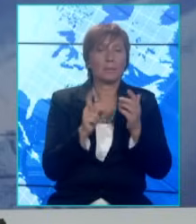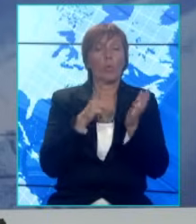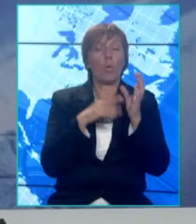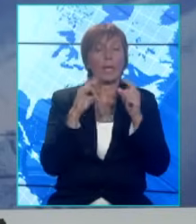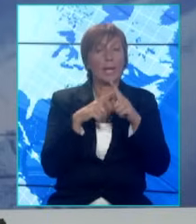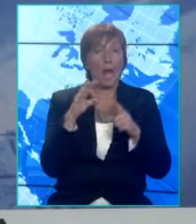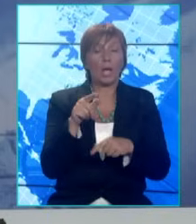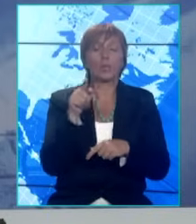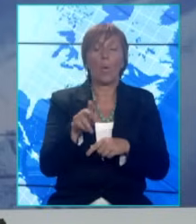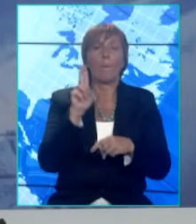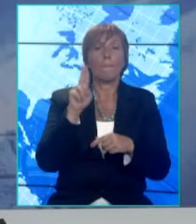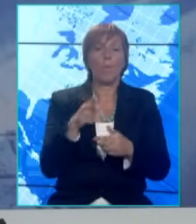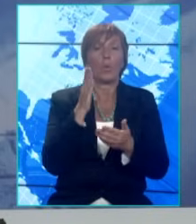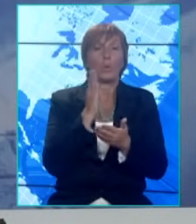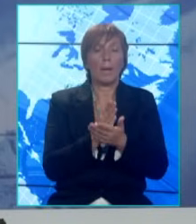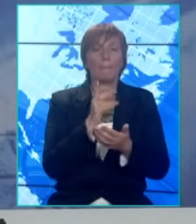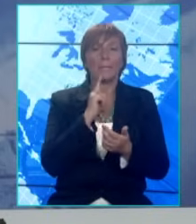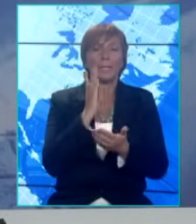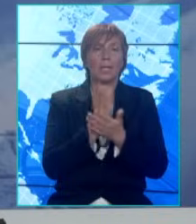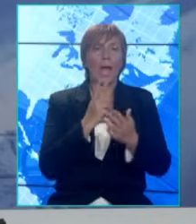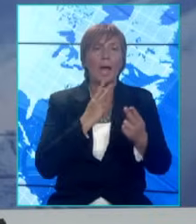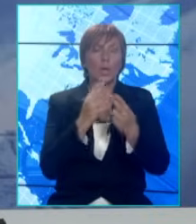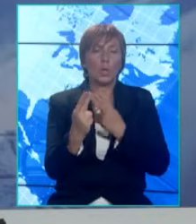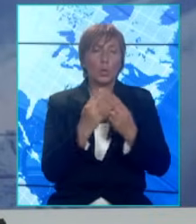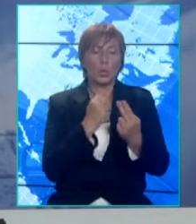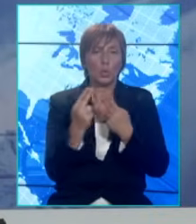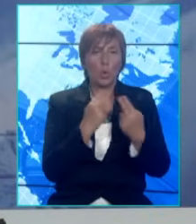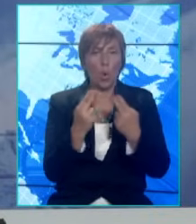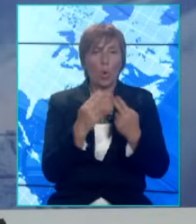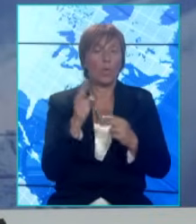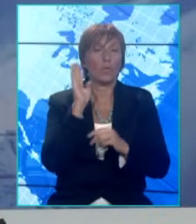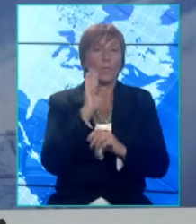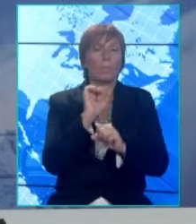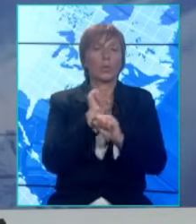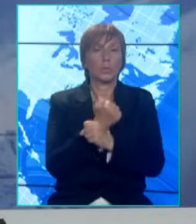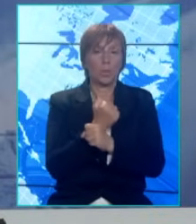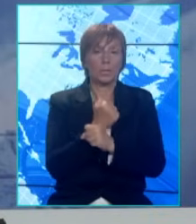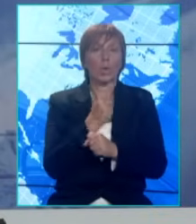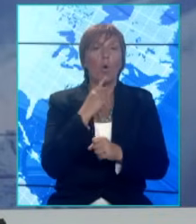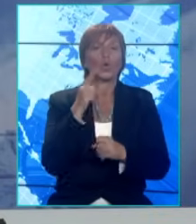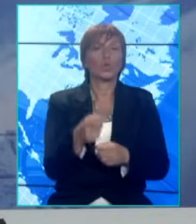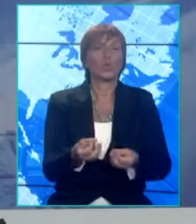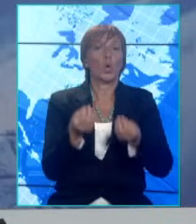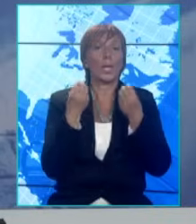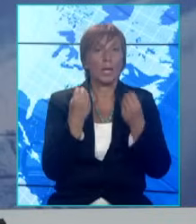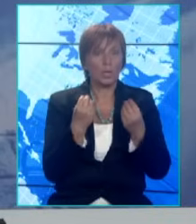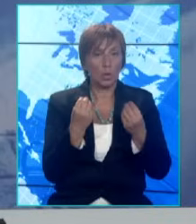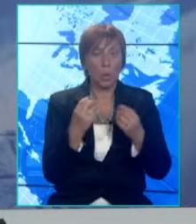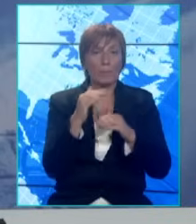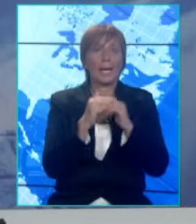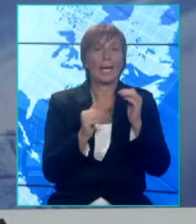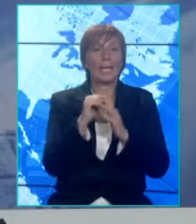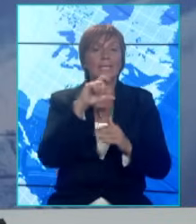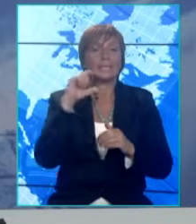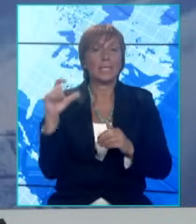mora biti bazirano na konsenzusu u Bosni i Hercegovini. Ono što je dobro, da